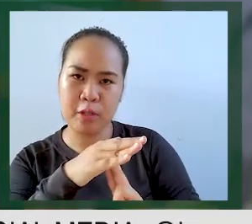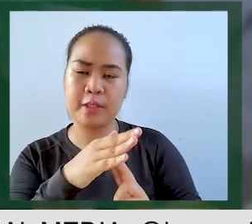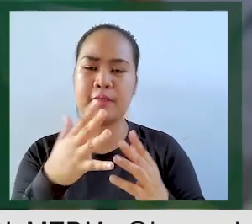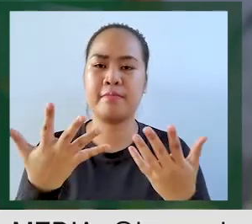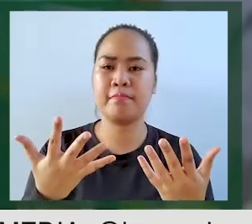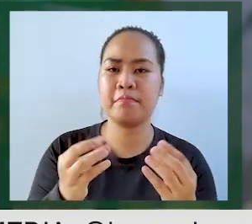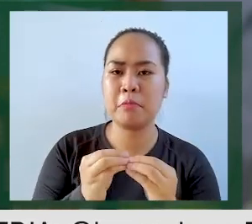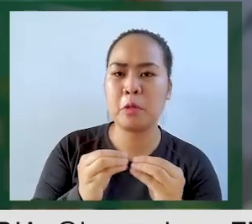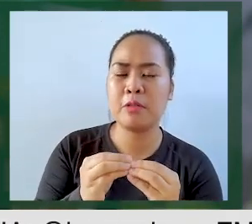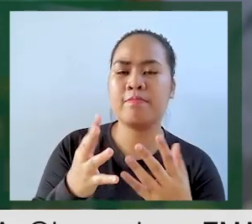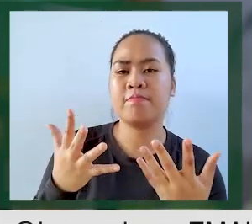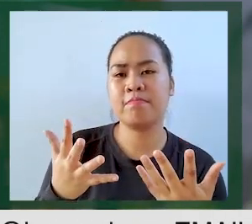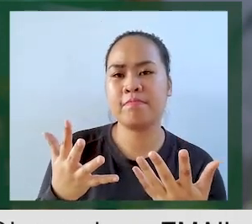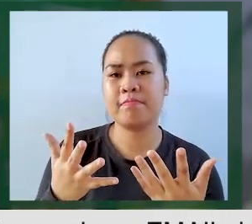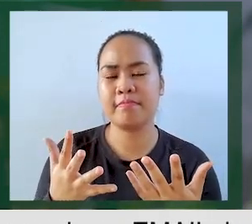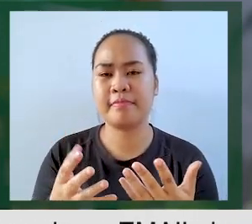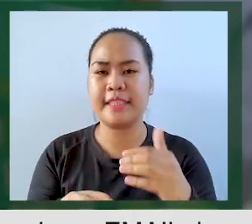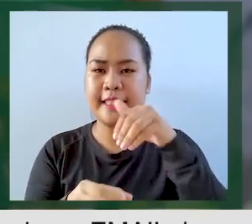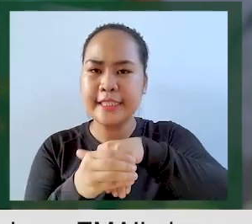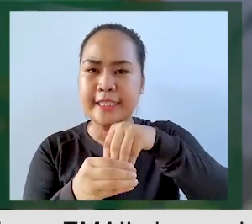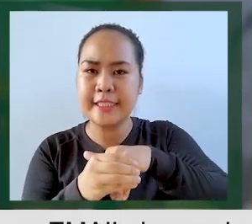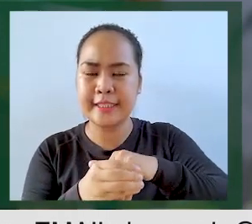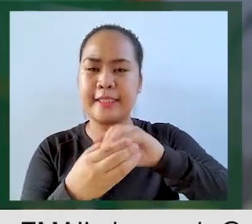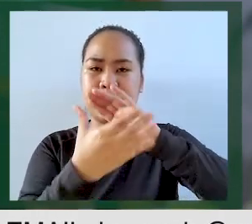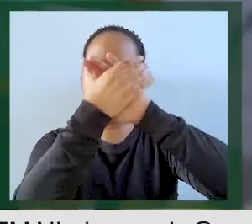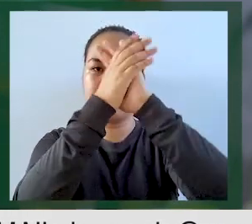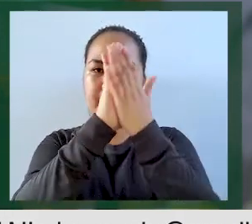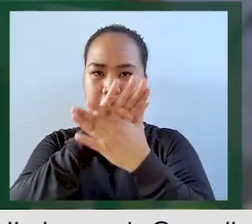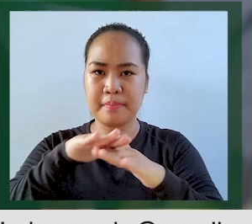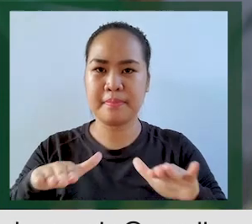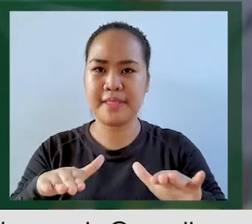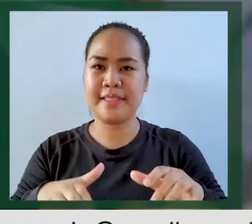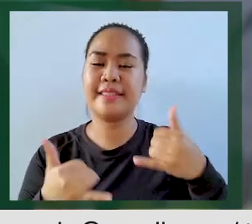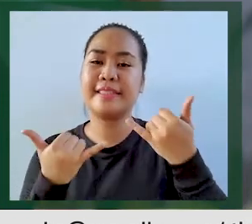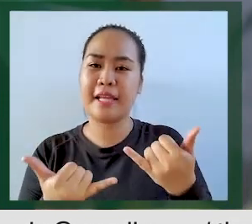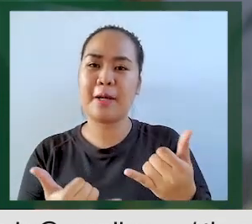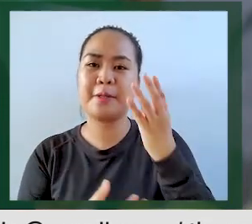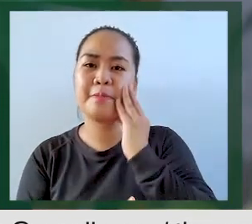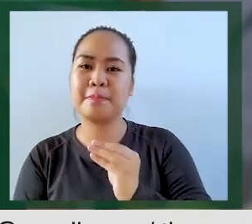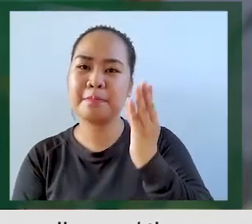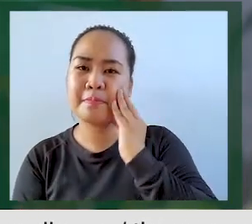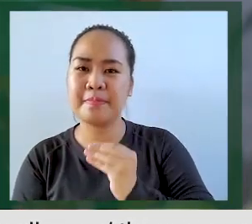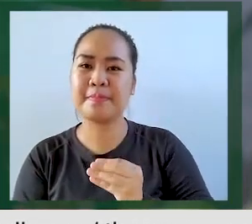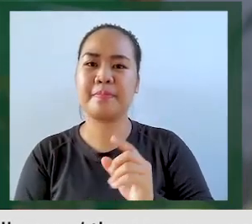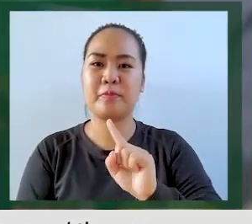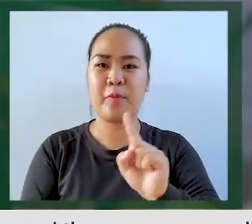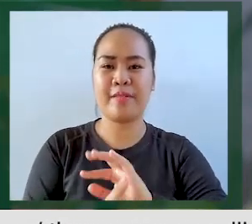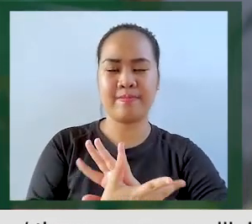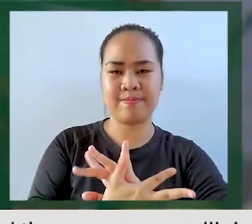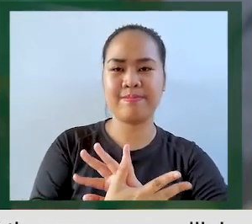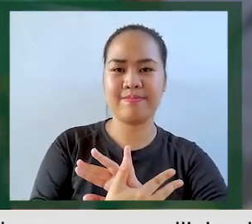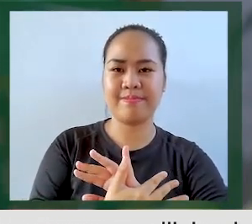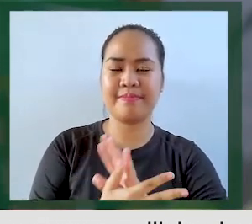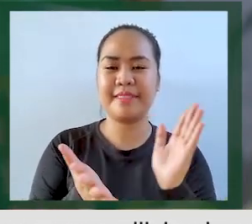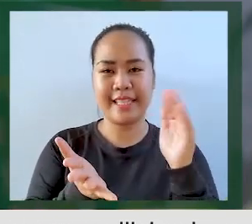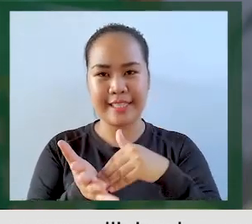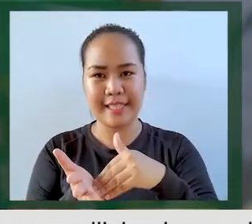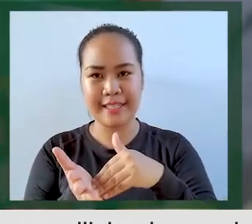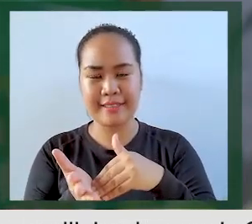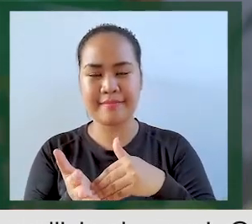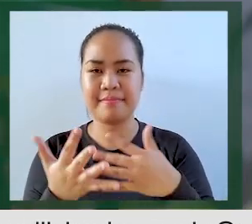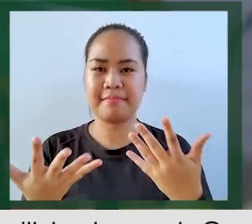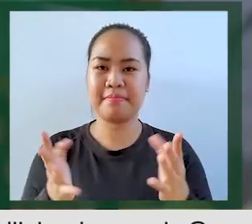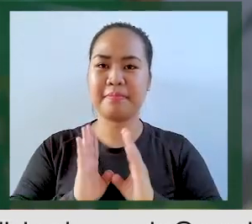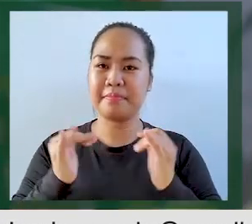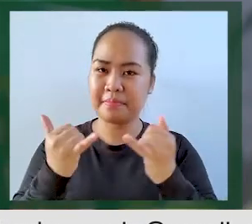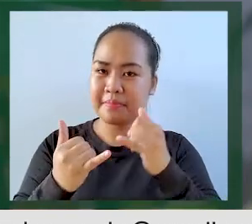humble, to give us inner peace, no, sa ating dinadanas po na pandemic. So